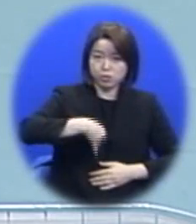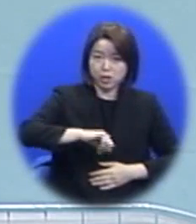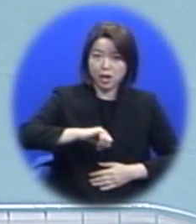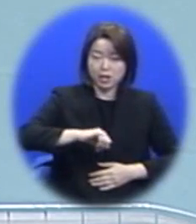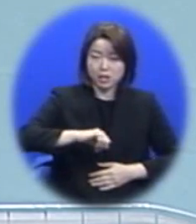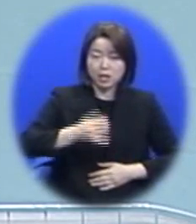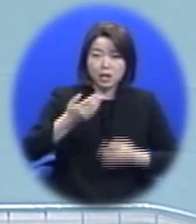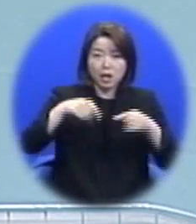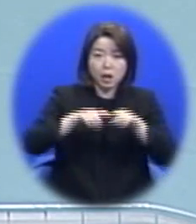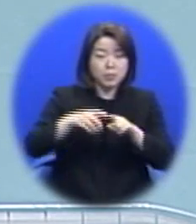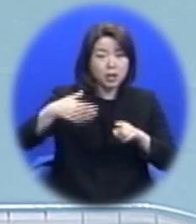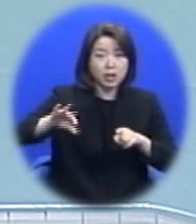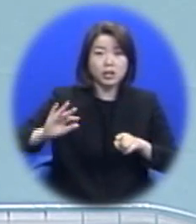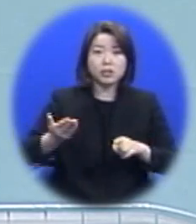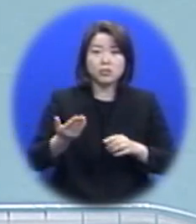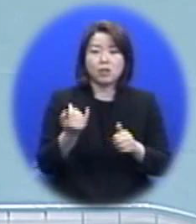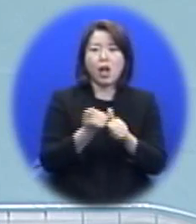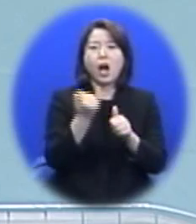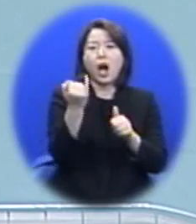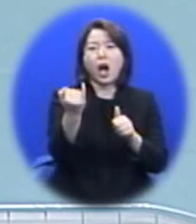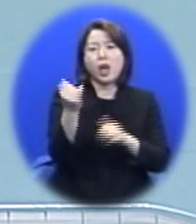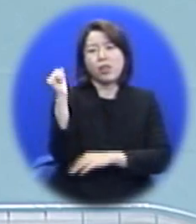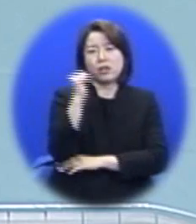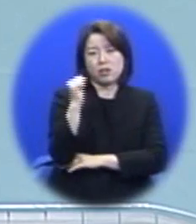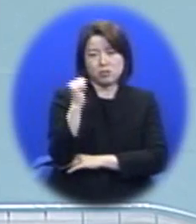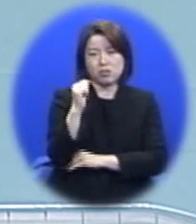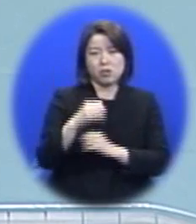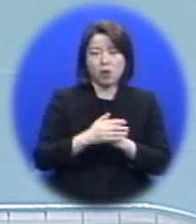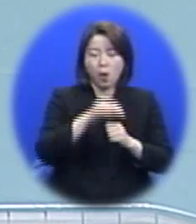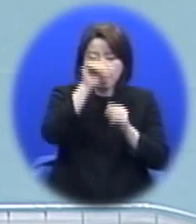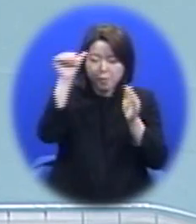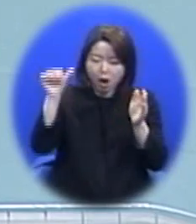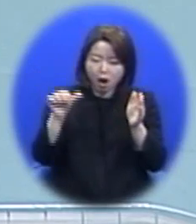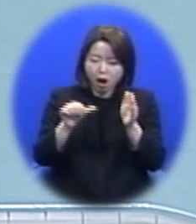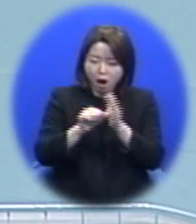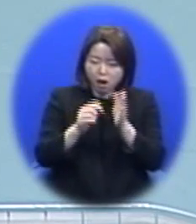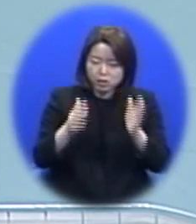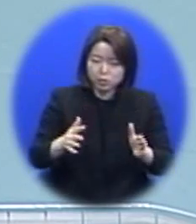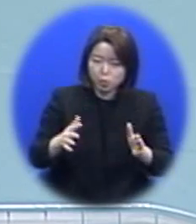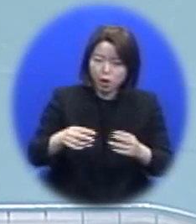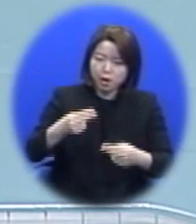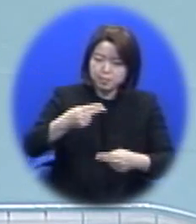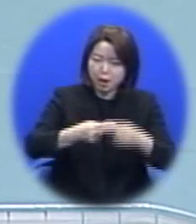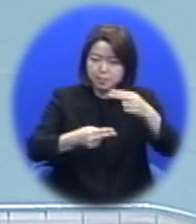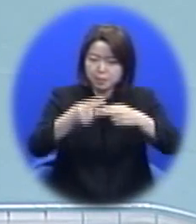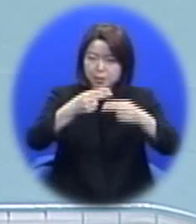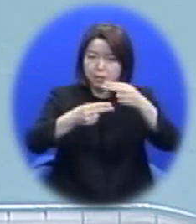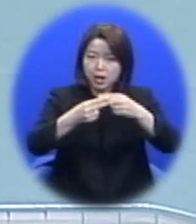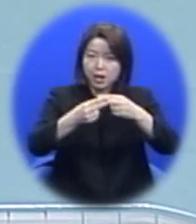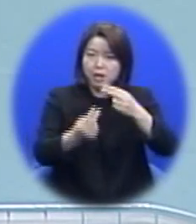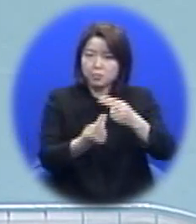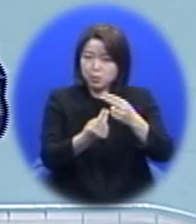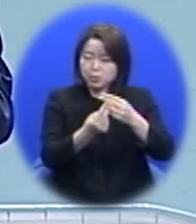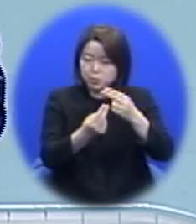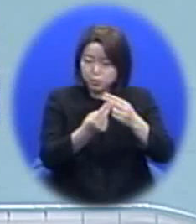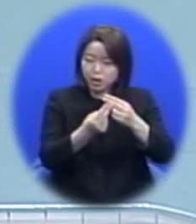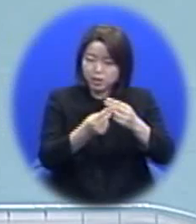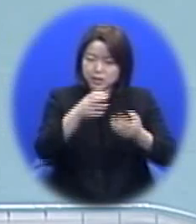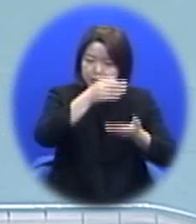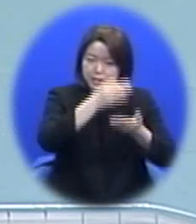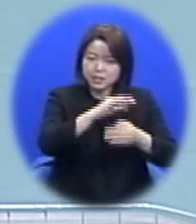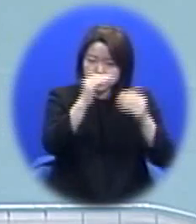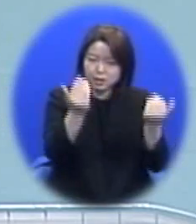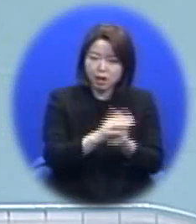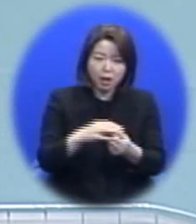겁니다. 아내가 평생을 모아놓은 재산 이거 다 버리고 그 떠나는